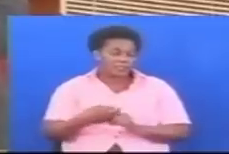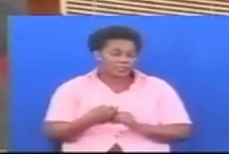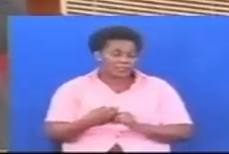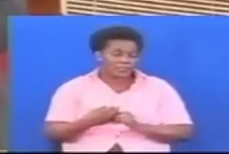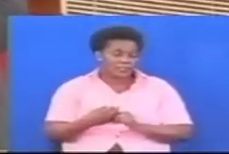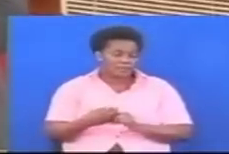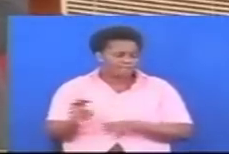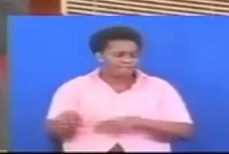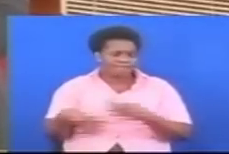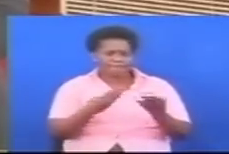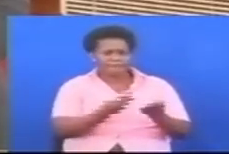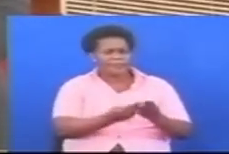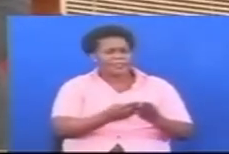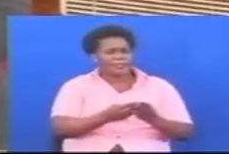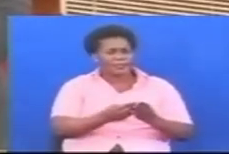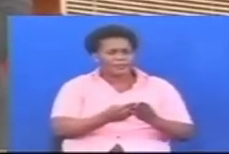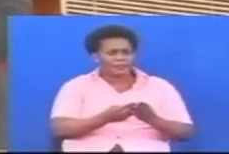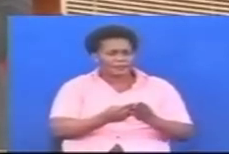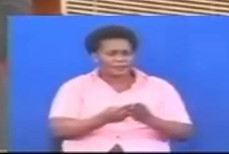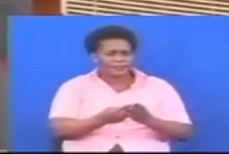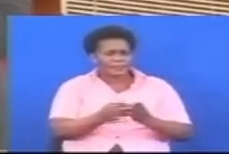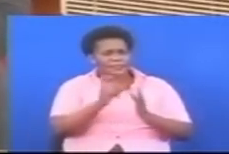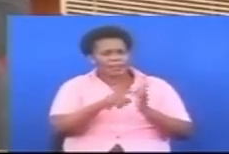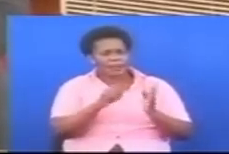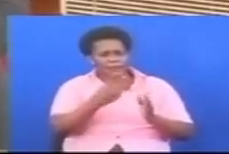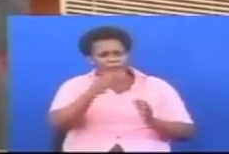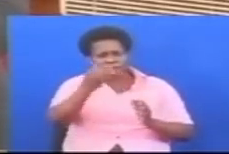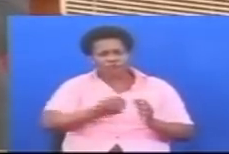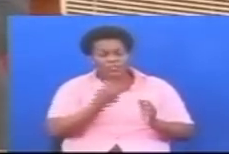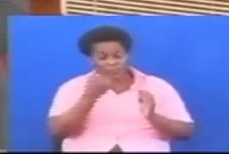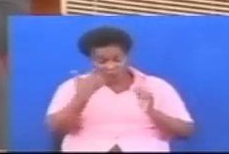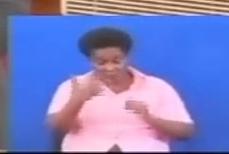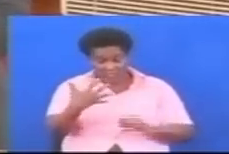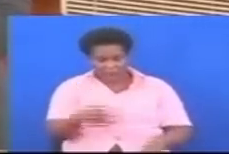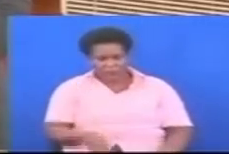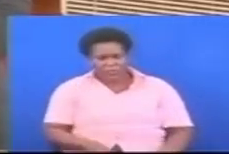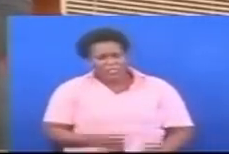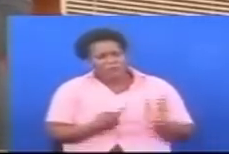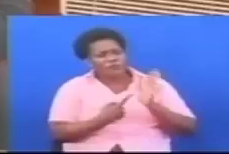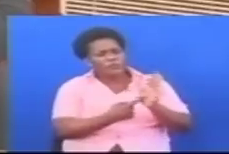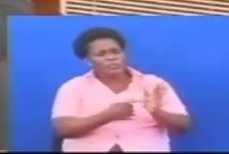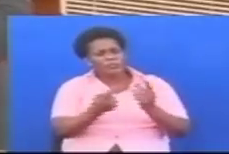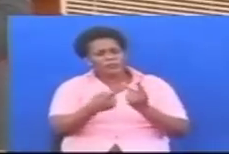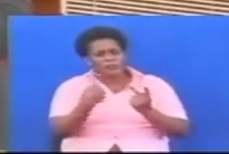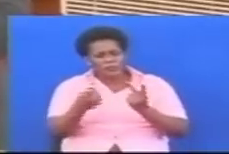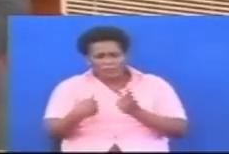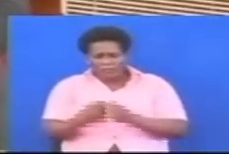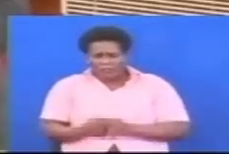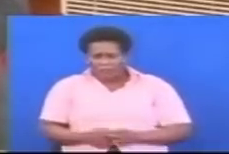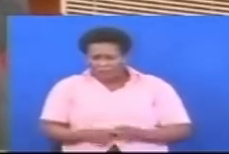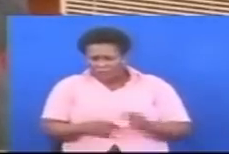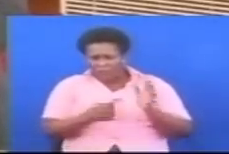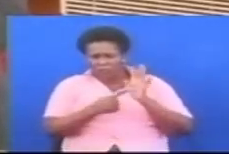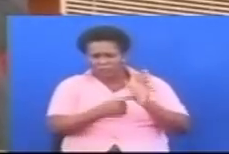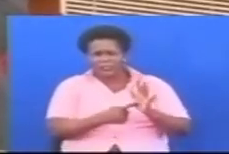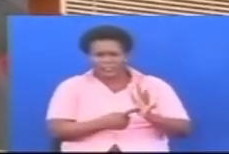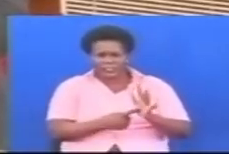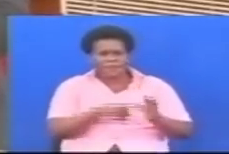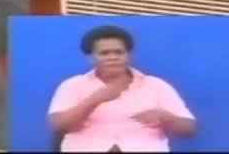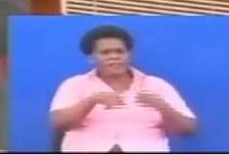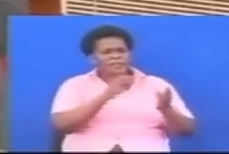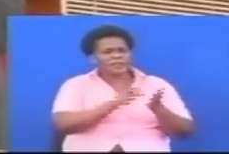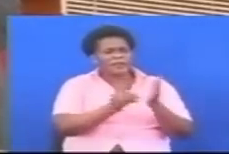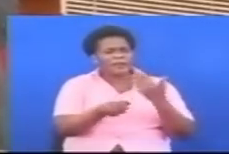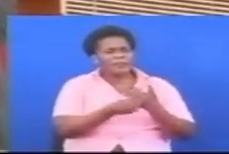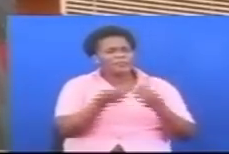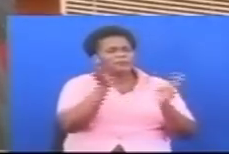2018 katika ukurasa wake wa 8 na aya ya 16 imetoa takwimu za kukamilika kwa baadhi ya miradi ya maji kwa kipindi cha mwezi